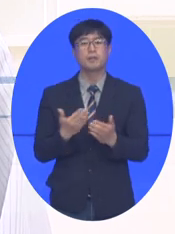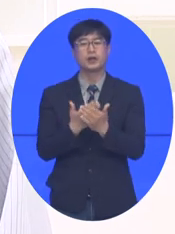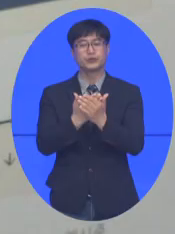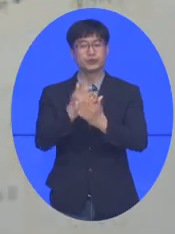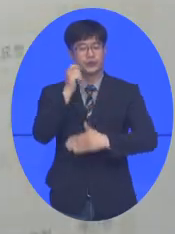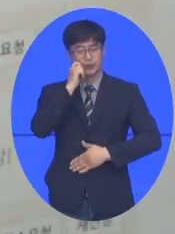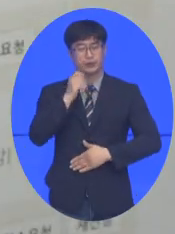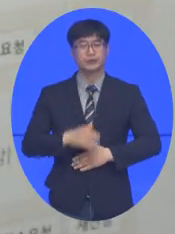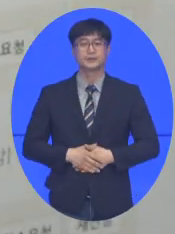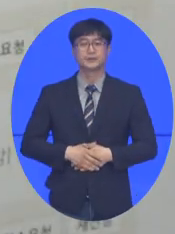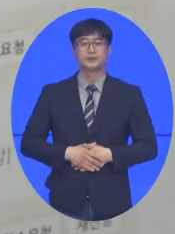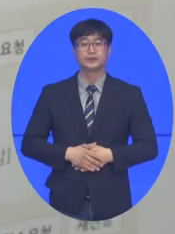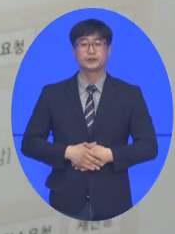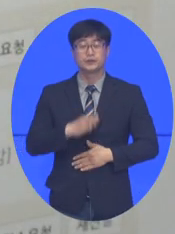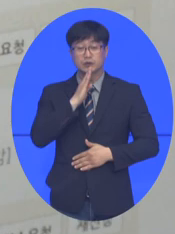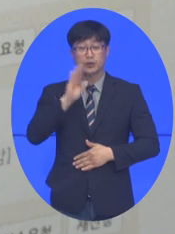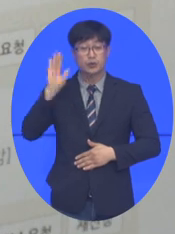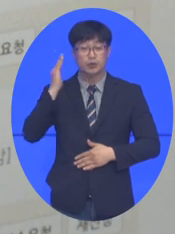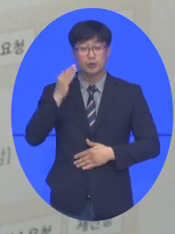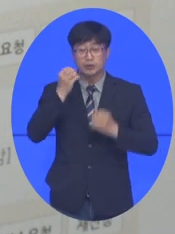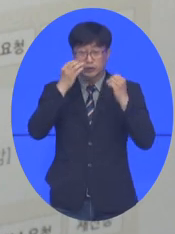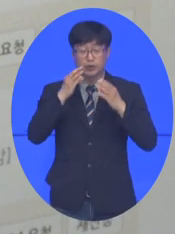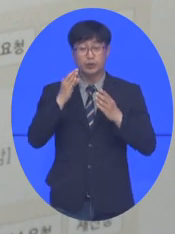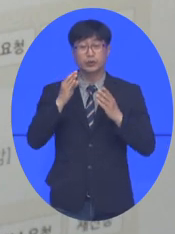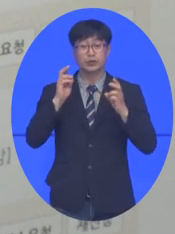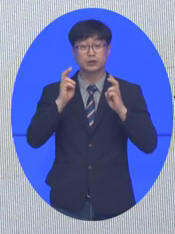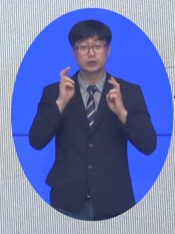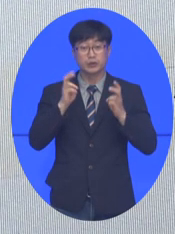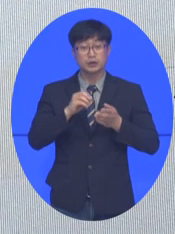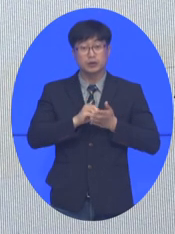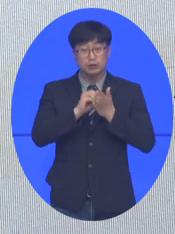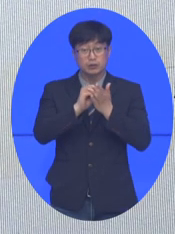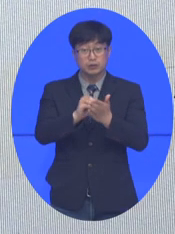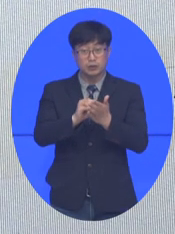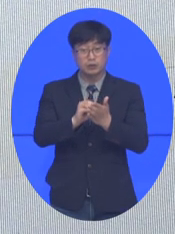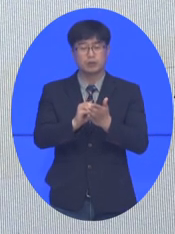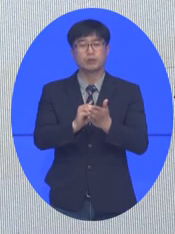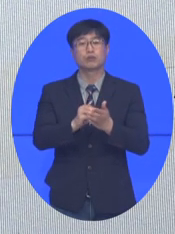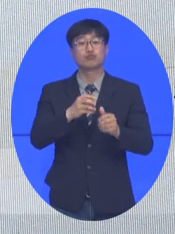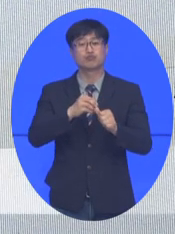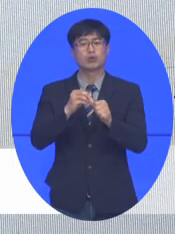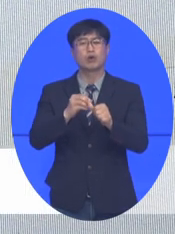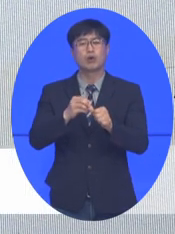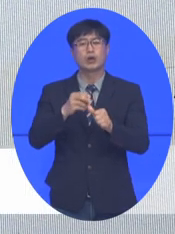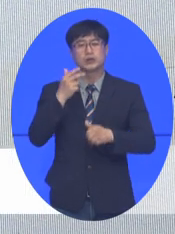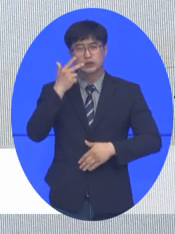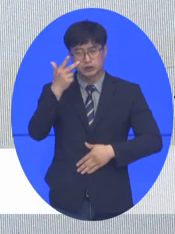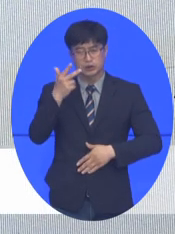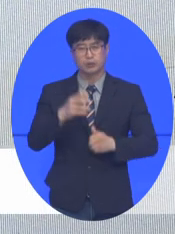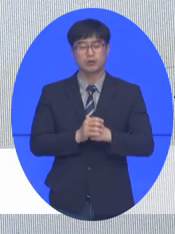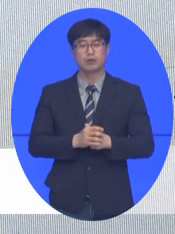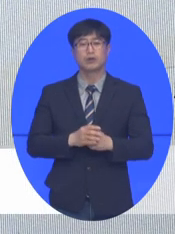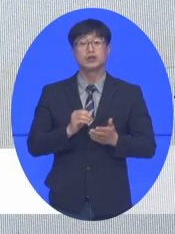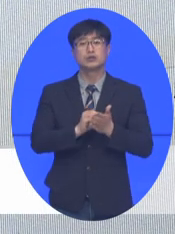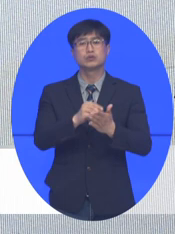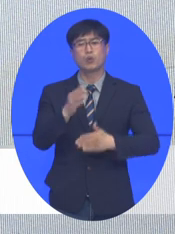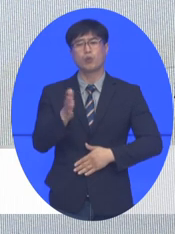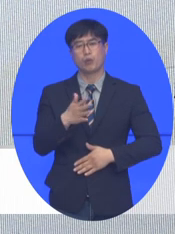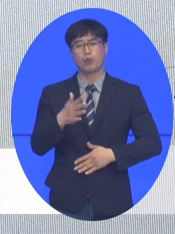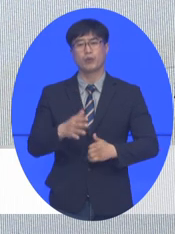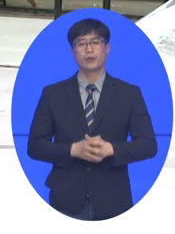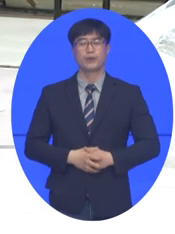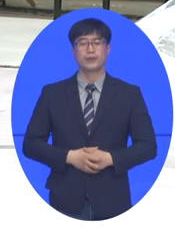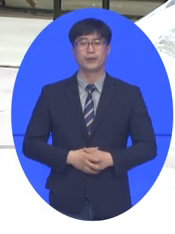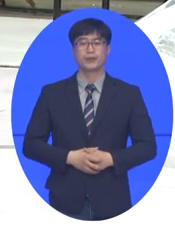못하는 원인 중. 실제 최근 신입사원 한 명 채용하는 데에만 걸린 기간이 7개월. 지원자 자체가 없었기